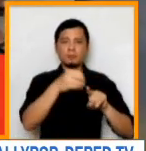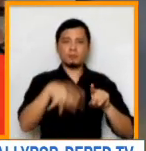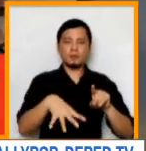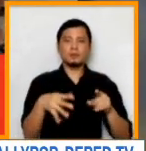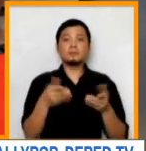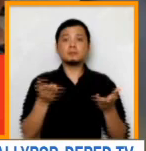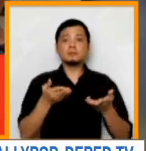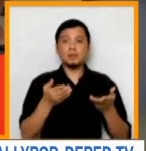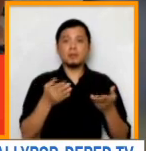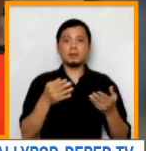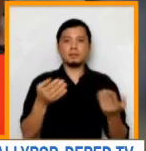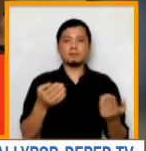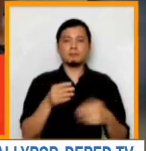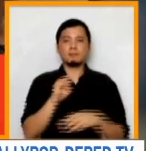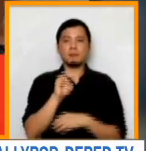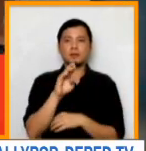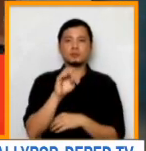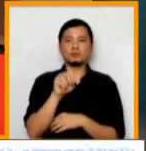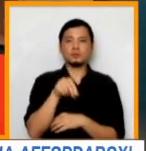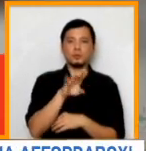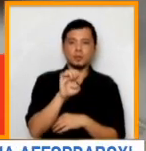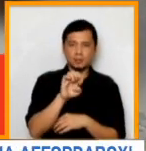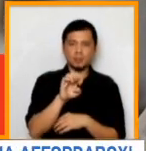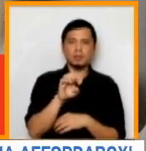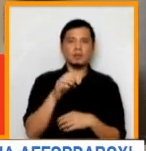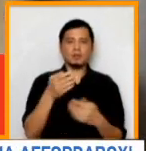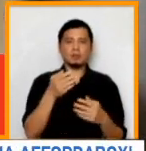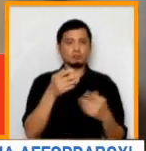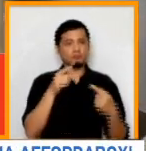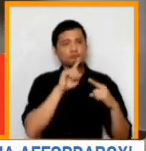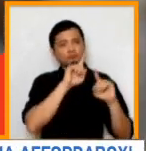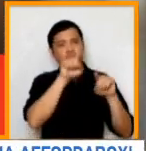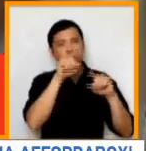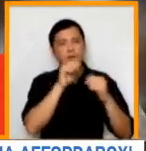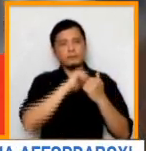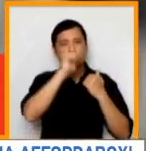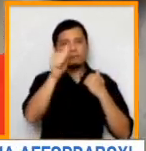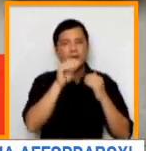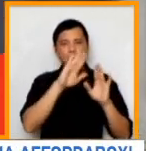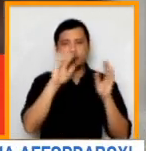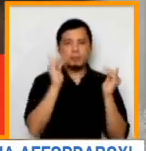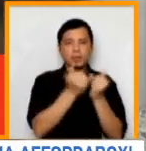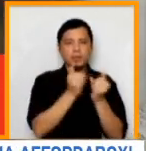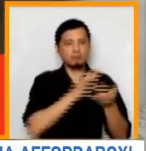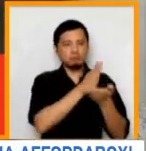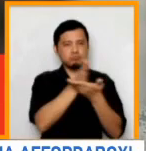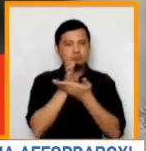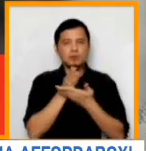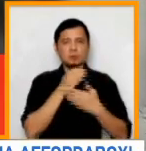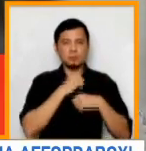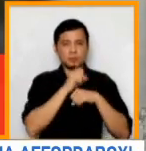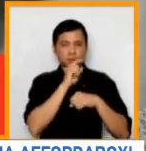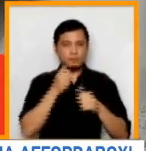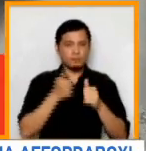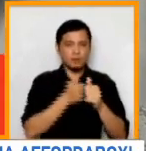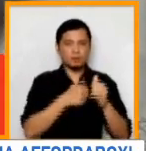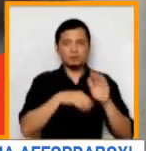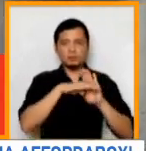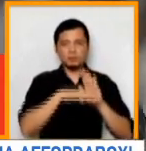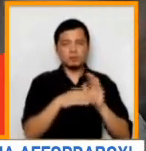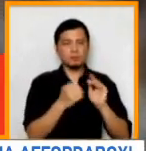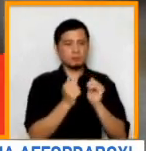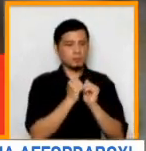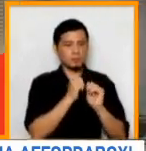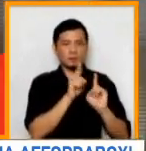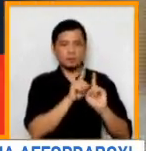ang nagpunta sa mga malalayong barangay. Sinisiguro namang nasusunod ang mga health protocol. May physical distancing at may face mask ang mga